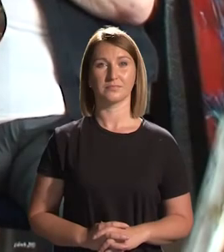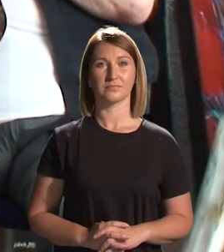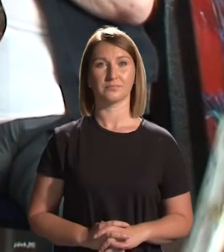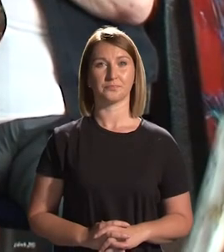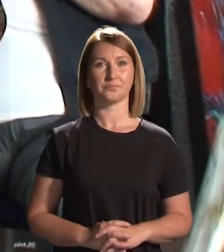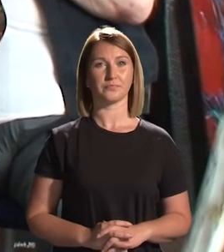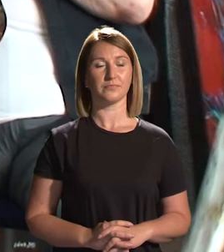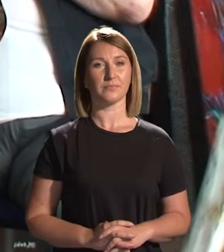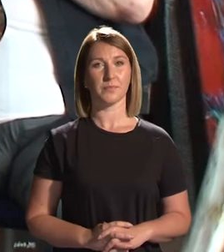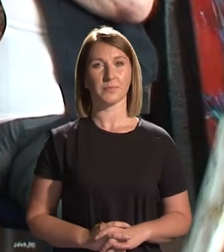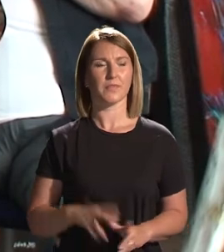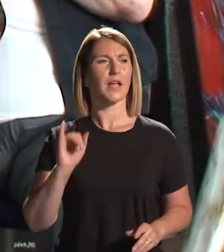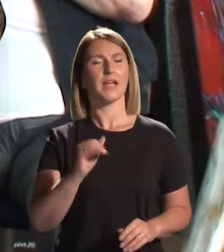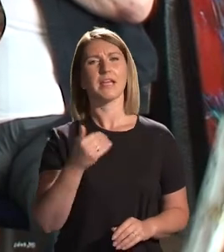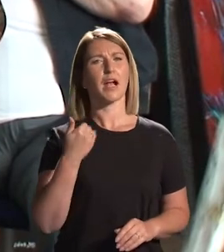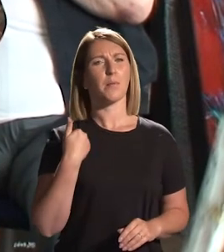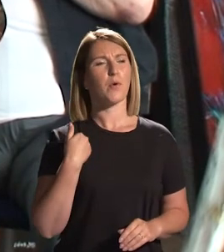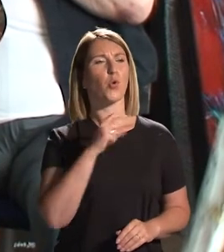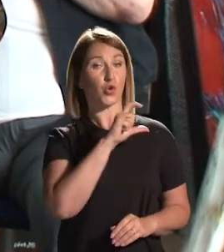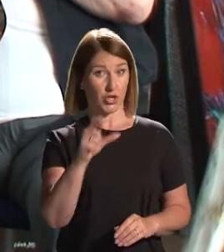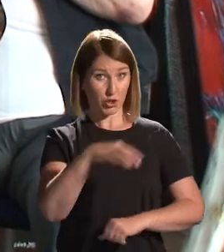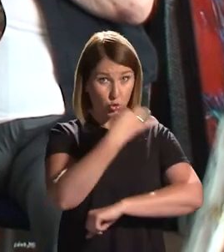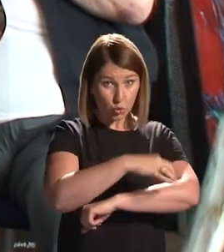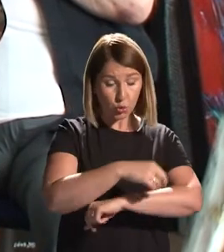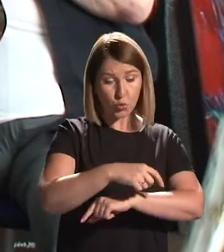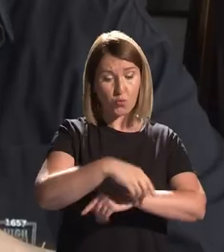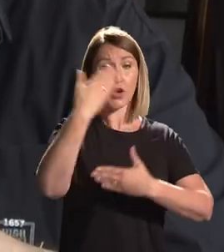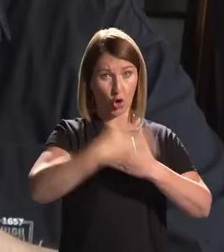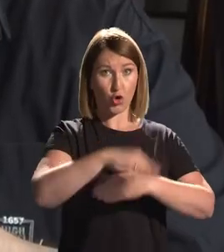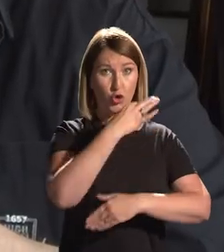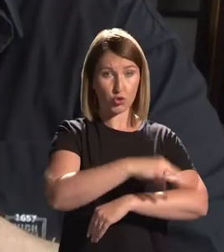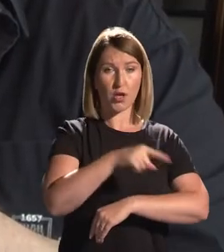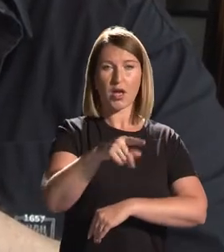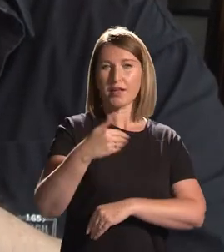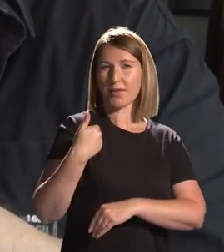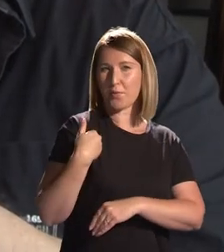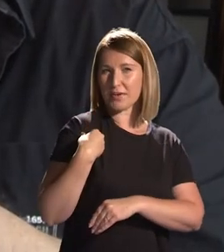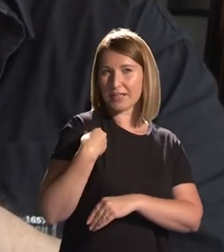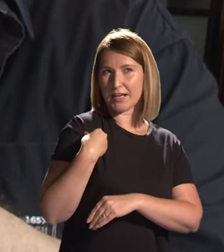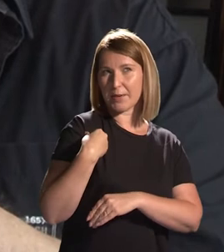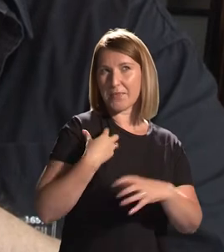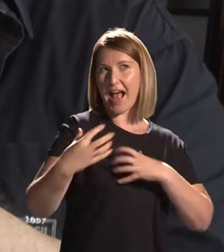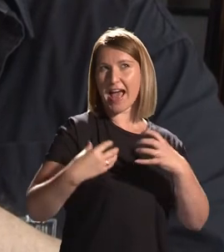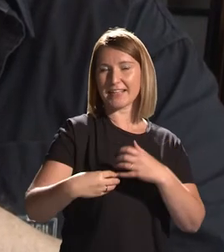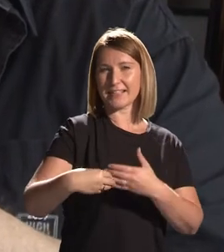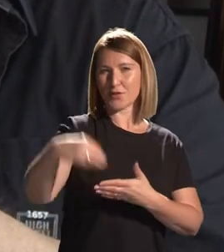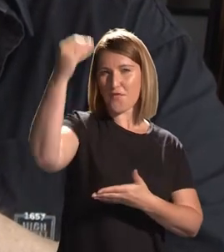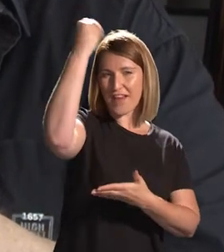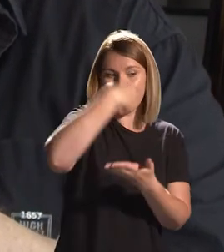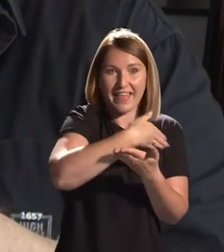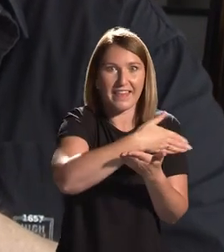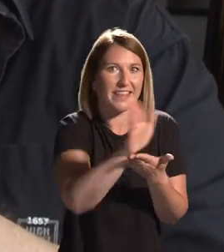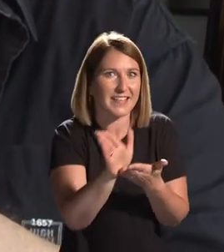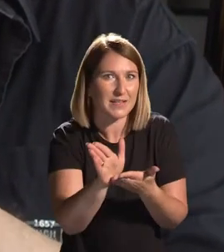W czasie Twoich studiów i krótko po studiach właściwie można powiedzieć, że byłeś przez jakiś czas artystą interdyscyplinarnym.